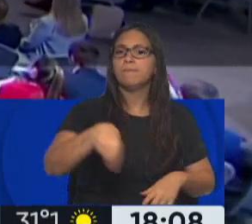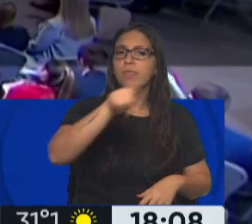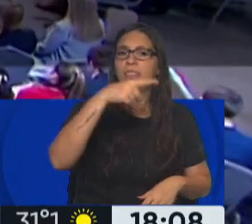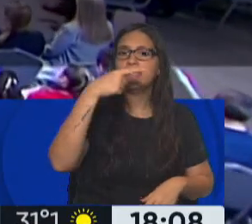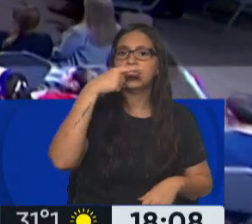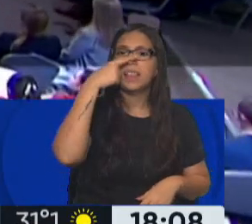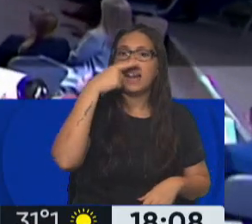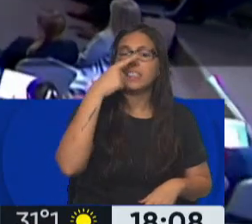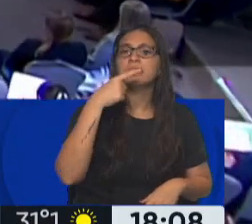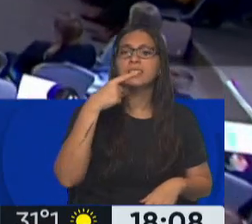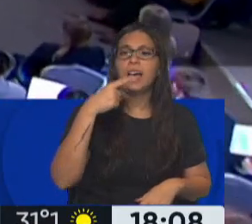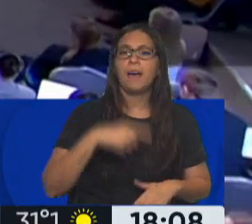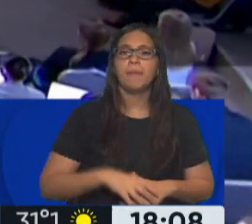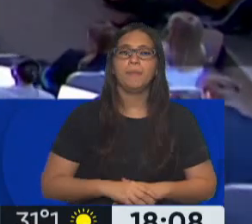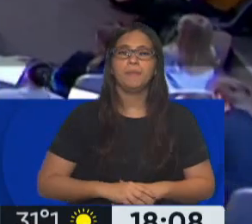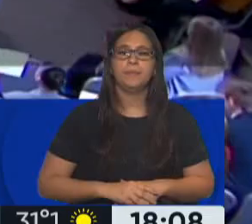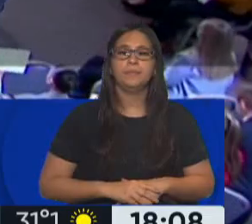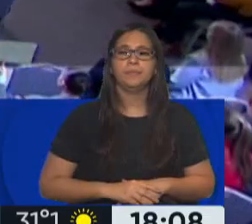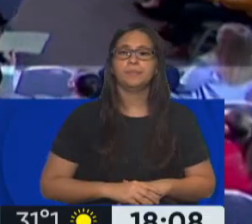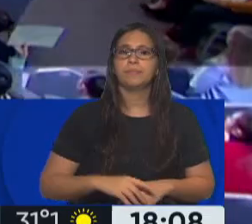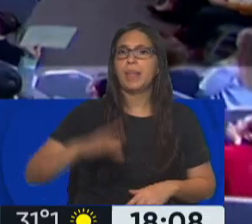заинтересованы в том, чтобы наши военные базы в Сирии остались.